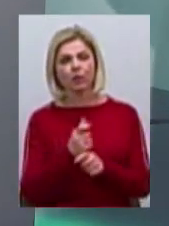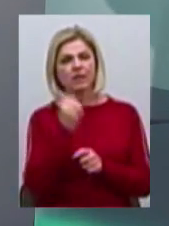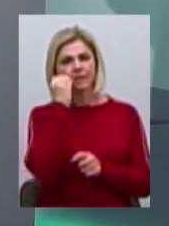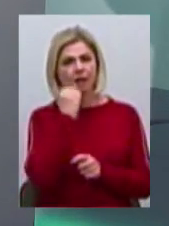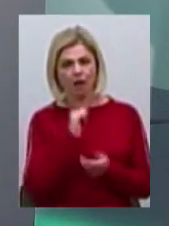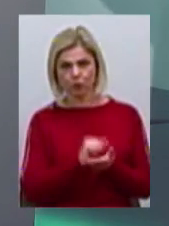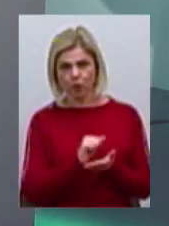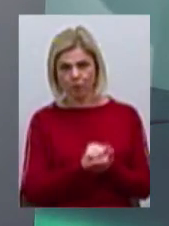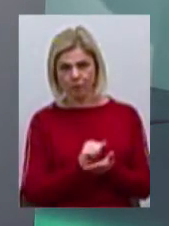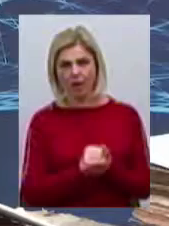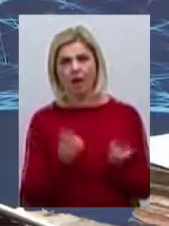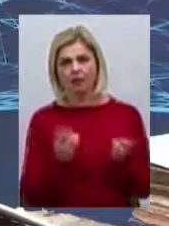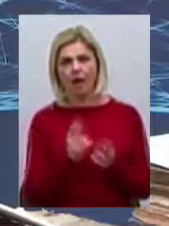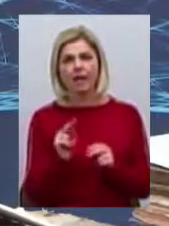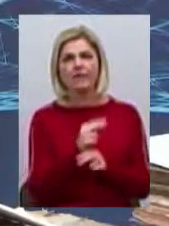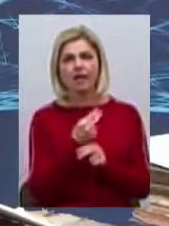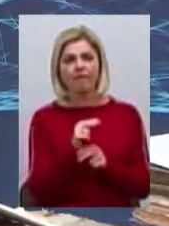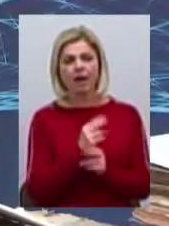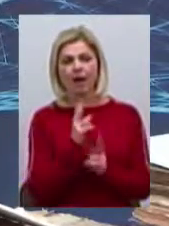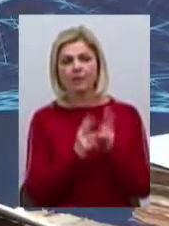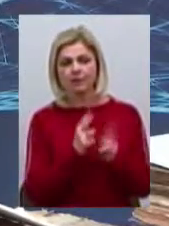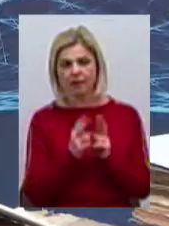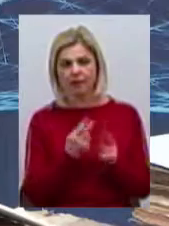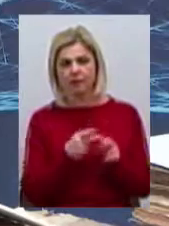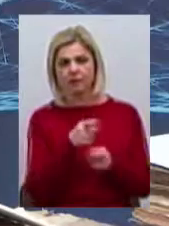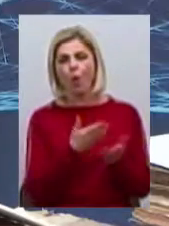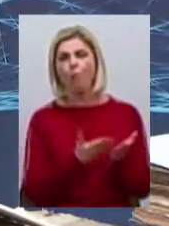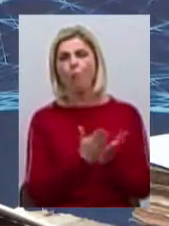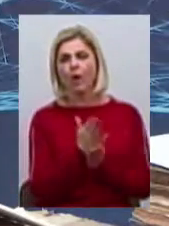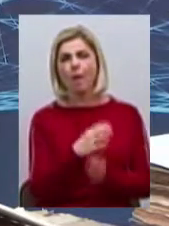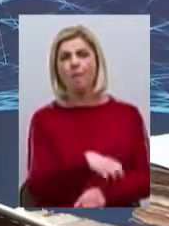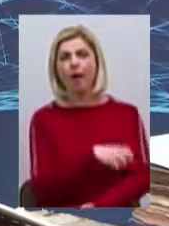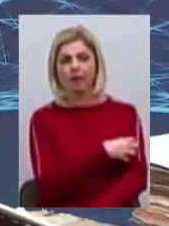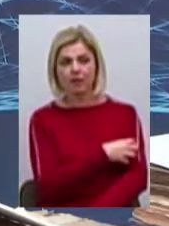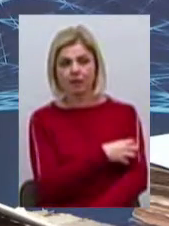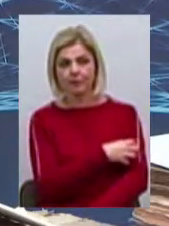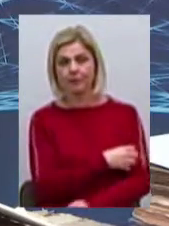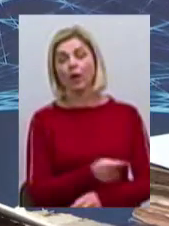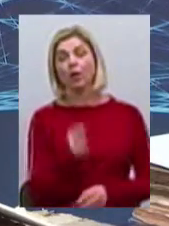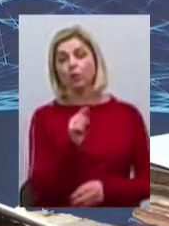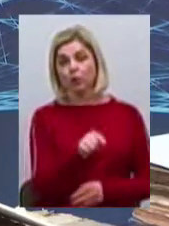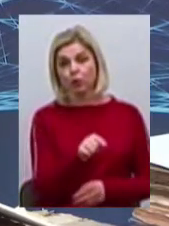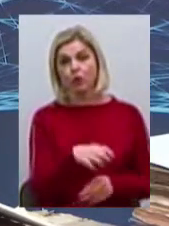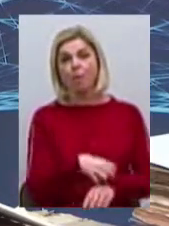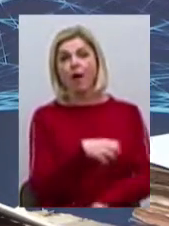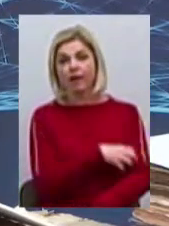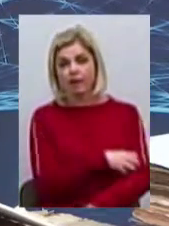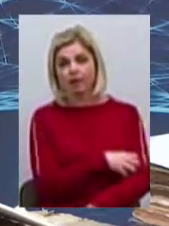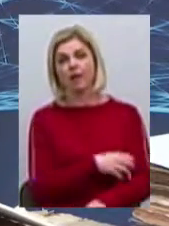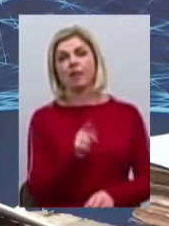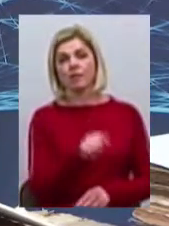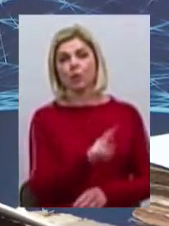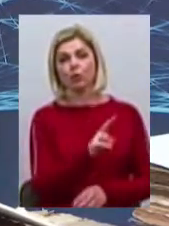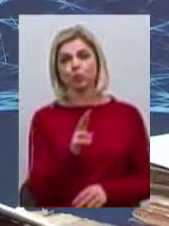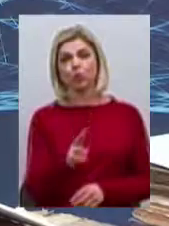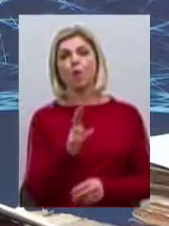документ, він потребує реставрації. Це списки політичних партій. І тут політичні партії, ті, хто